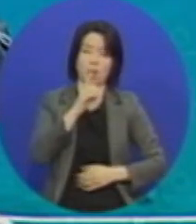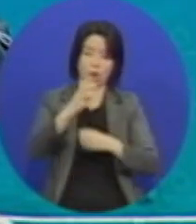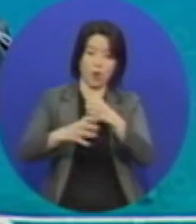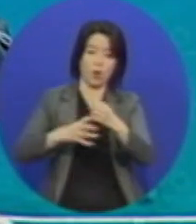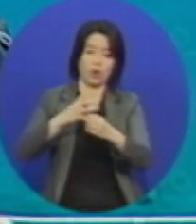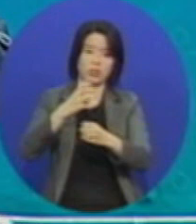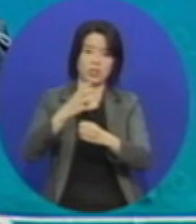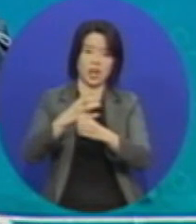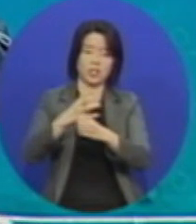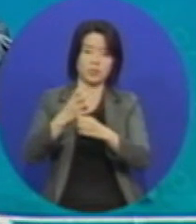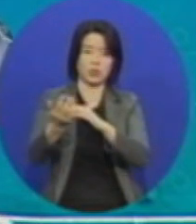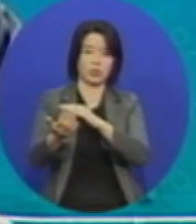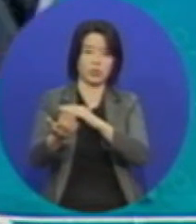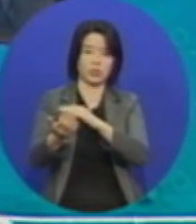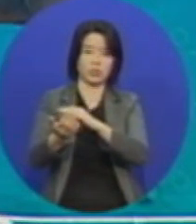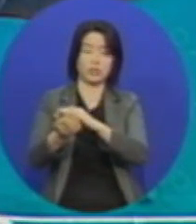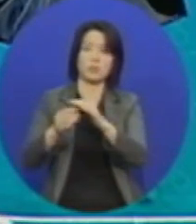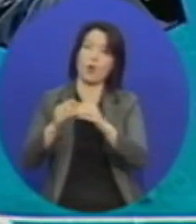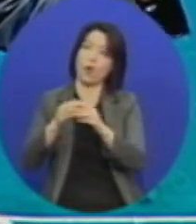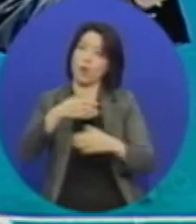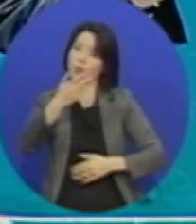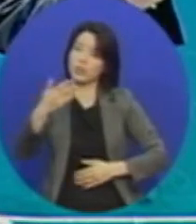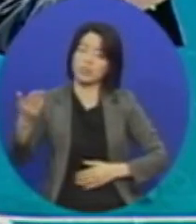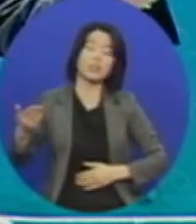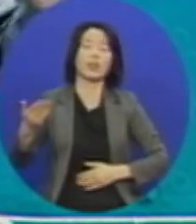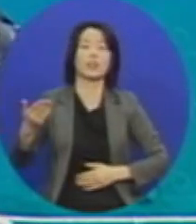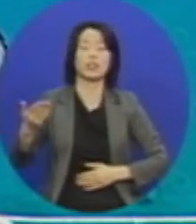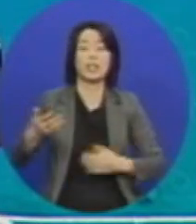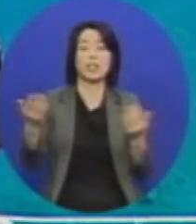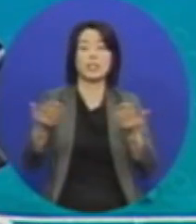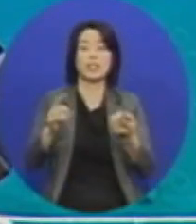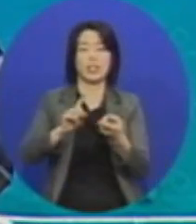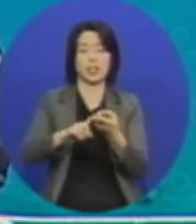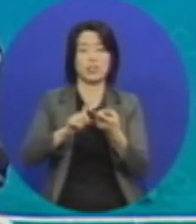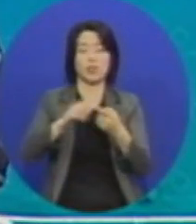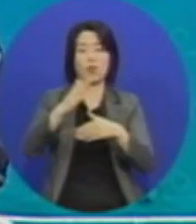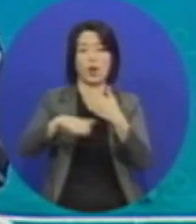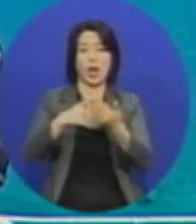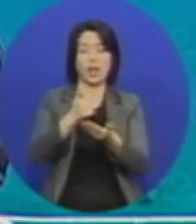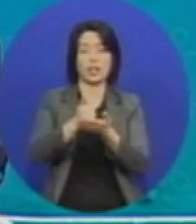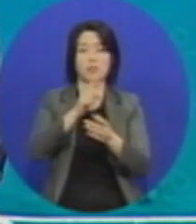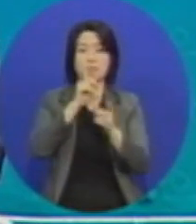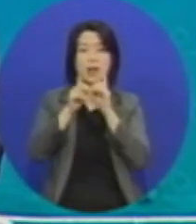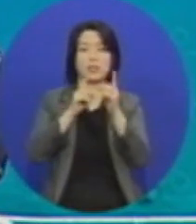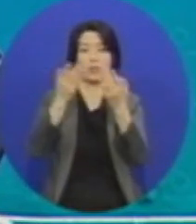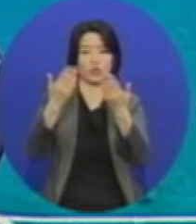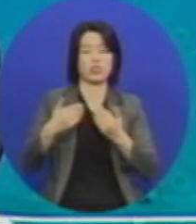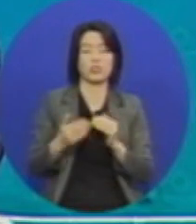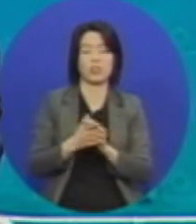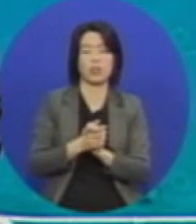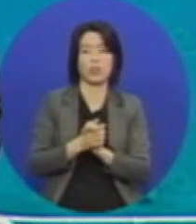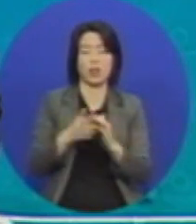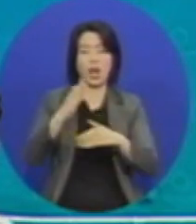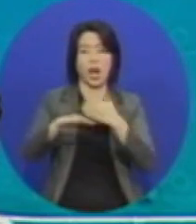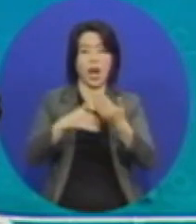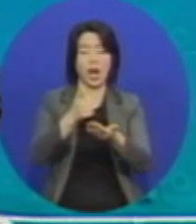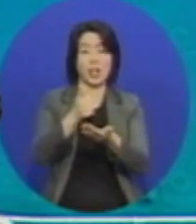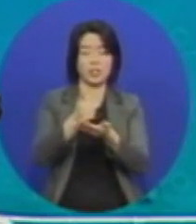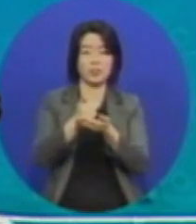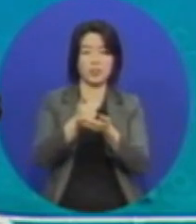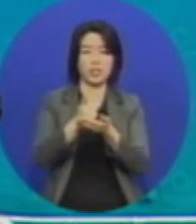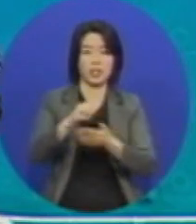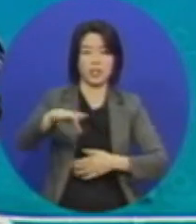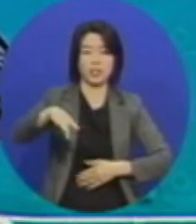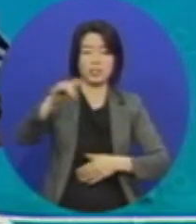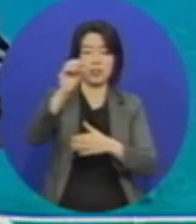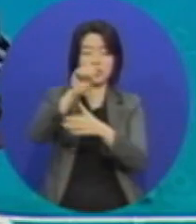년도 지나서 될 일에 대해서 하나님의 말씀 하고 계신 거예요 그러니까 하나님께서는 이 첫